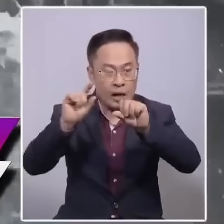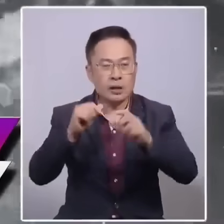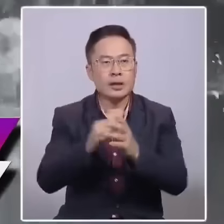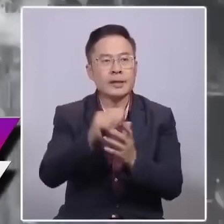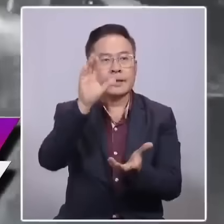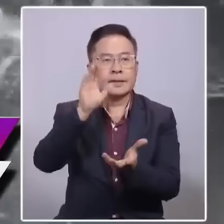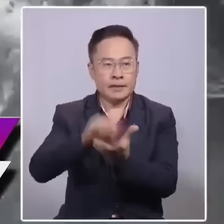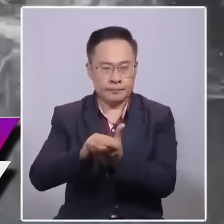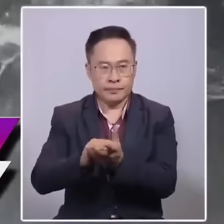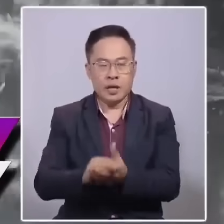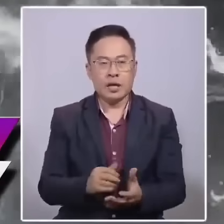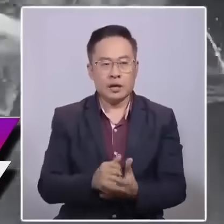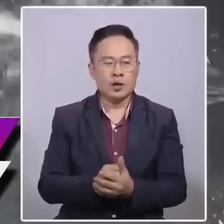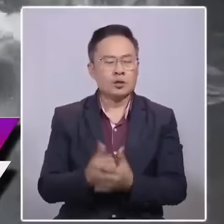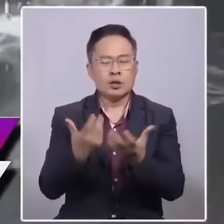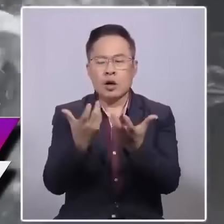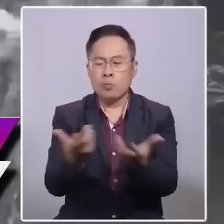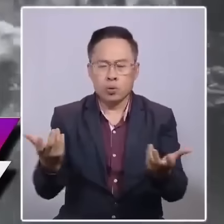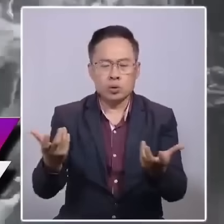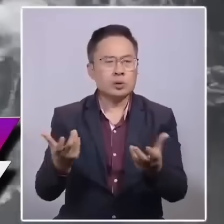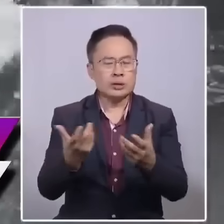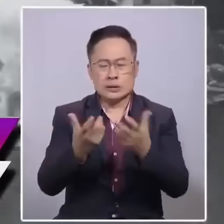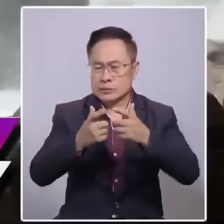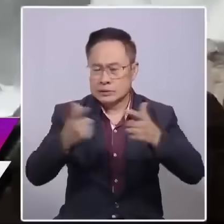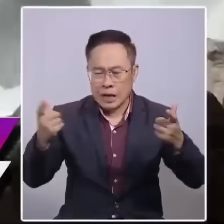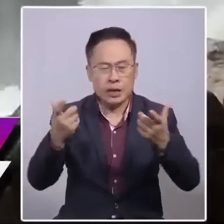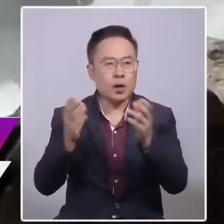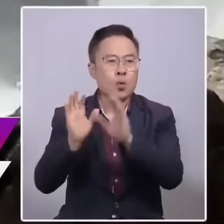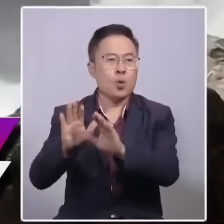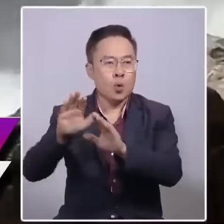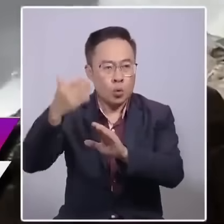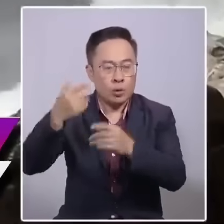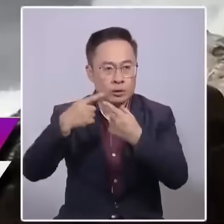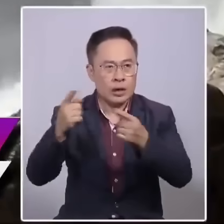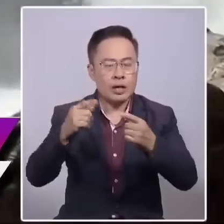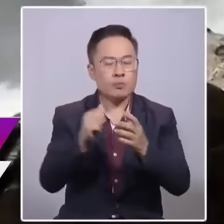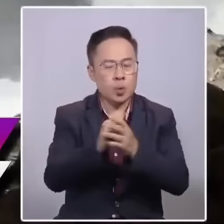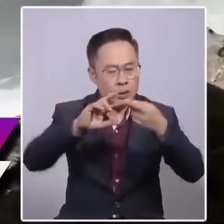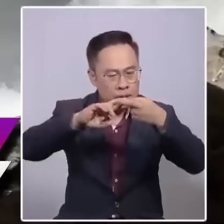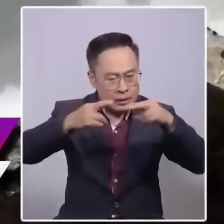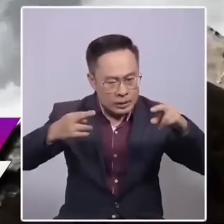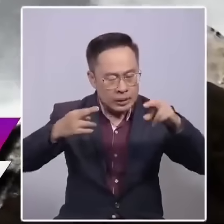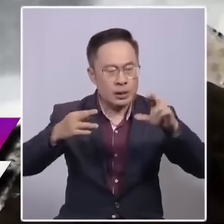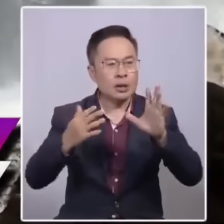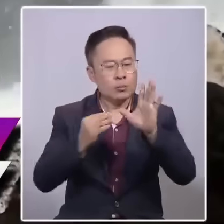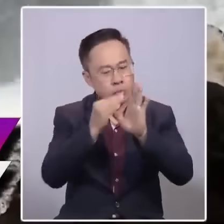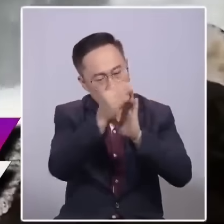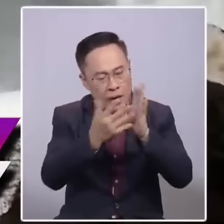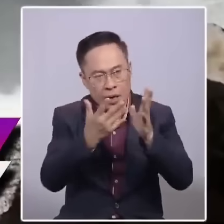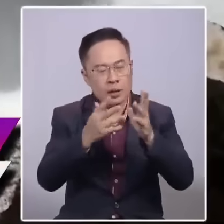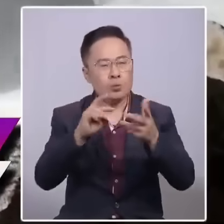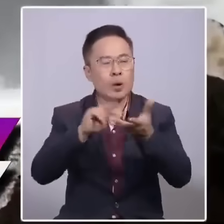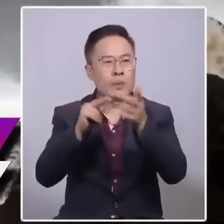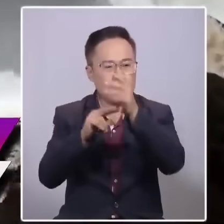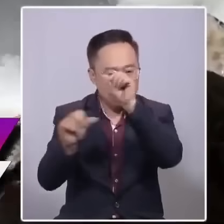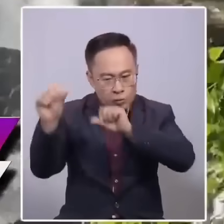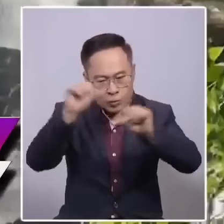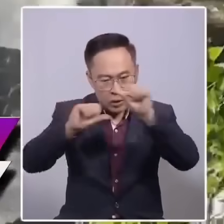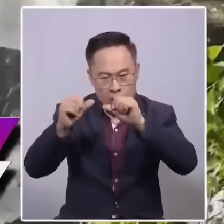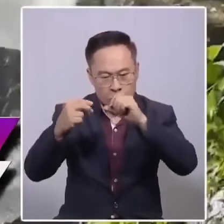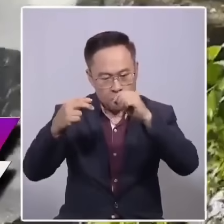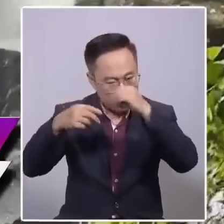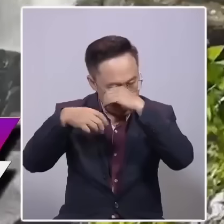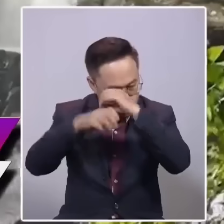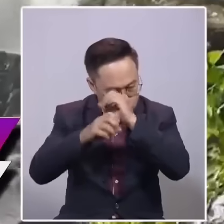มาข้างล่างนะอาวุธต่างๆเอาไว้ข้างบนก่อนนะหลักฐานที่เอาลงมาเนี่ยเอาเอาไปตรวจตามพิสูจน์ขั้นตอนทางวิทยาศาสตร์ต่อ